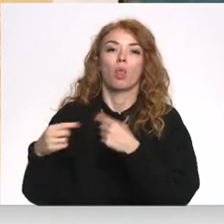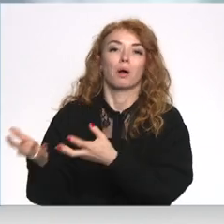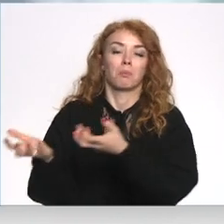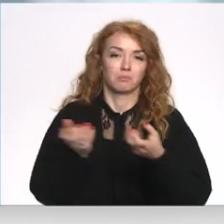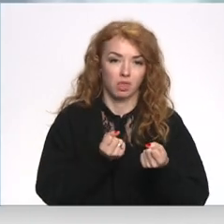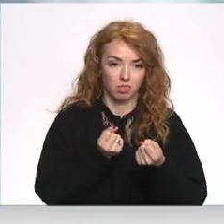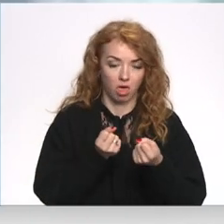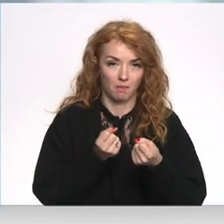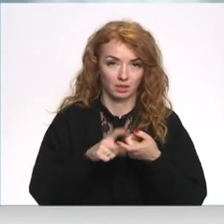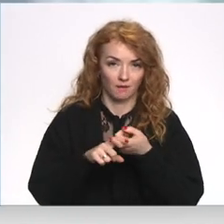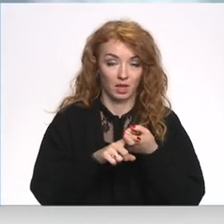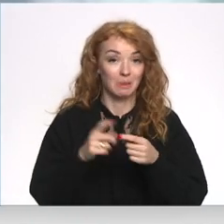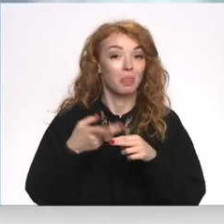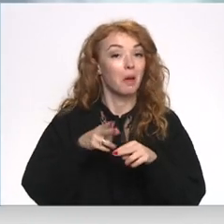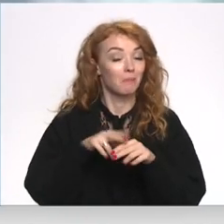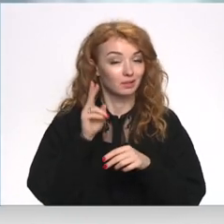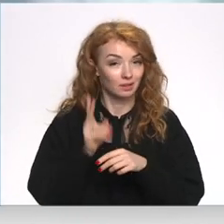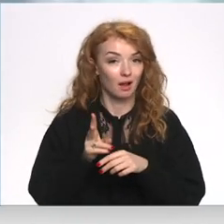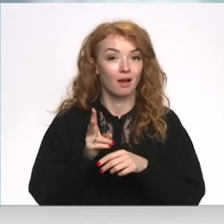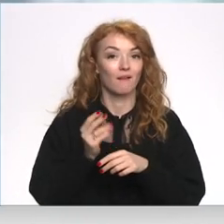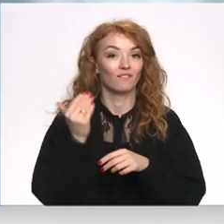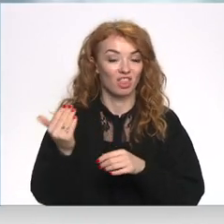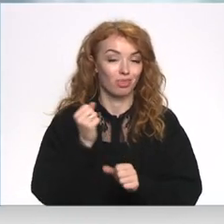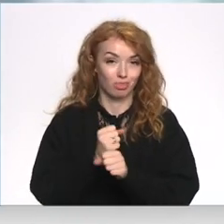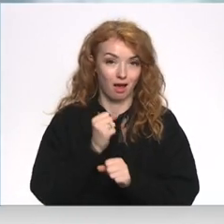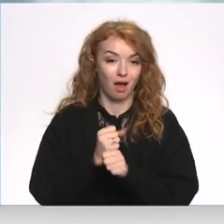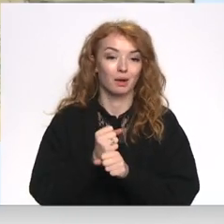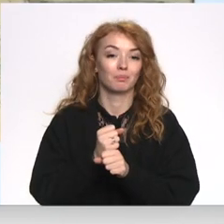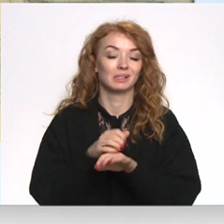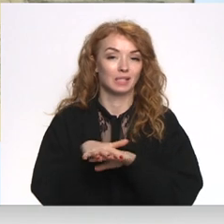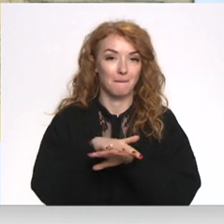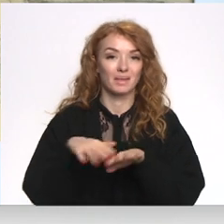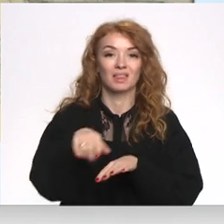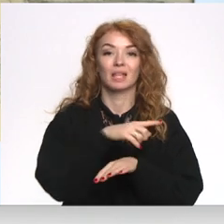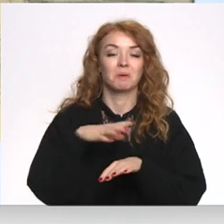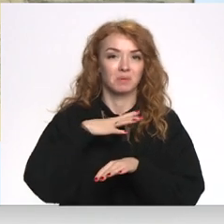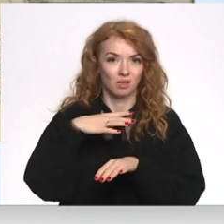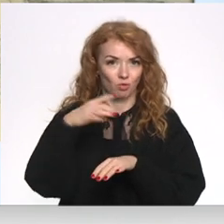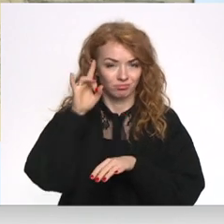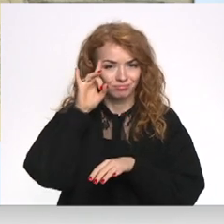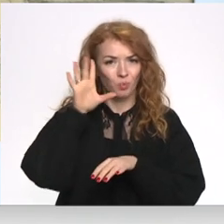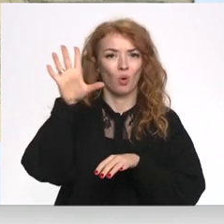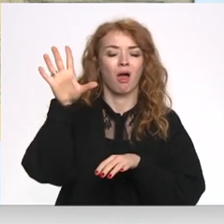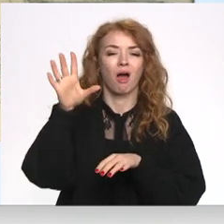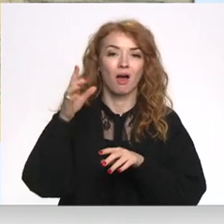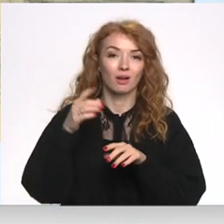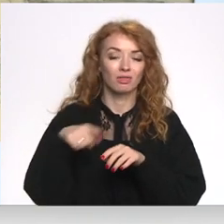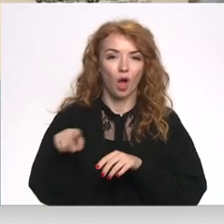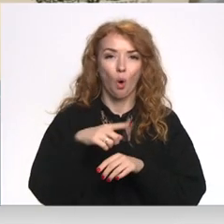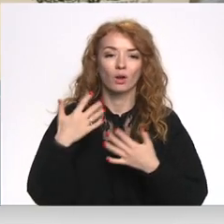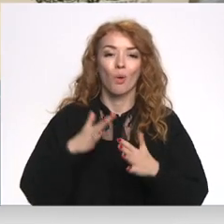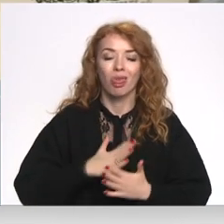atpakaļ. Nu, laikam jau tāpēc, ka viņa darbi sabiedrībā bija zināmi, populāri, tauta viņa